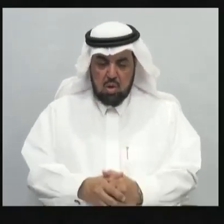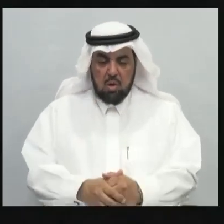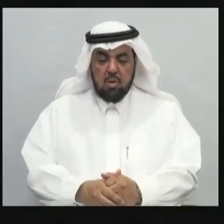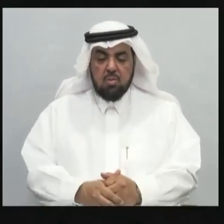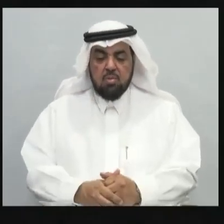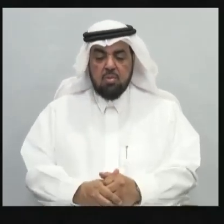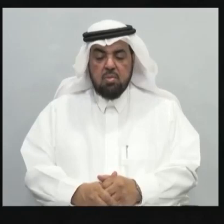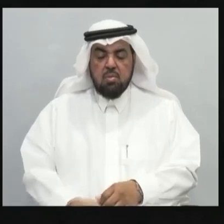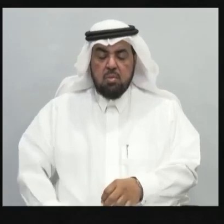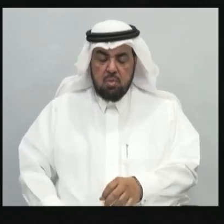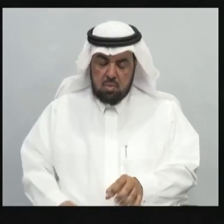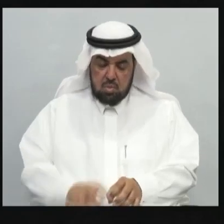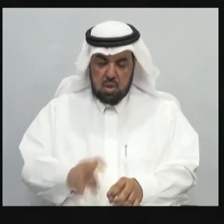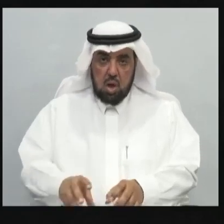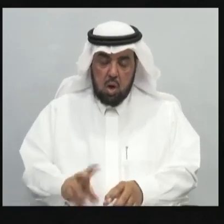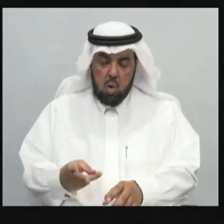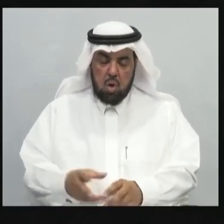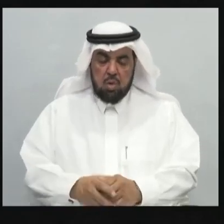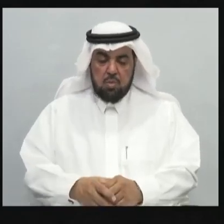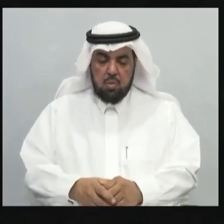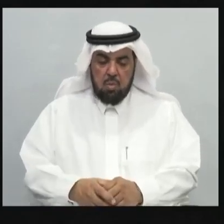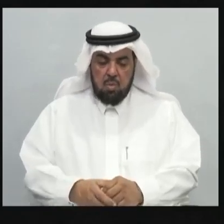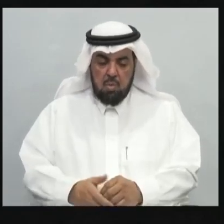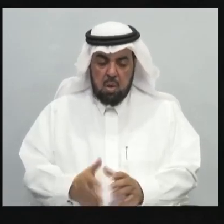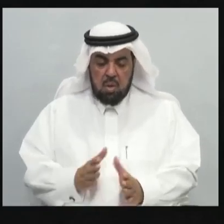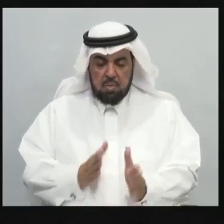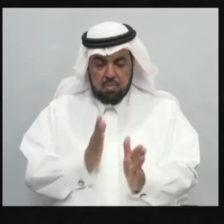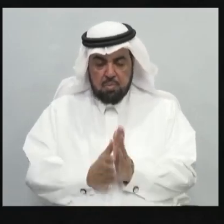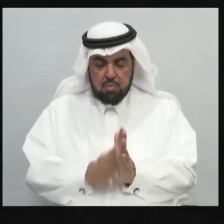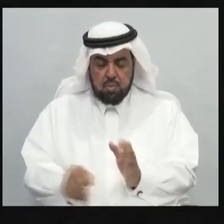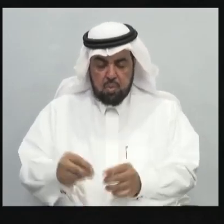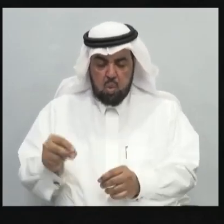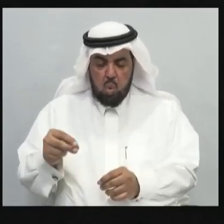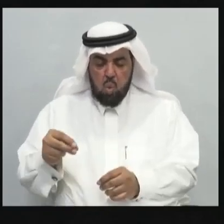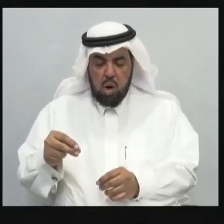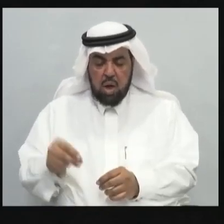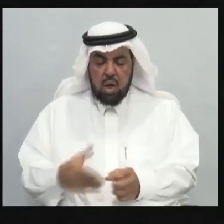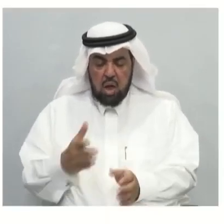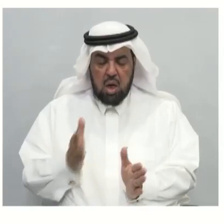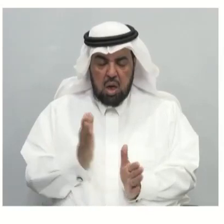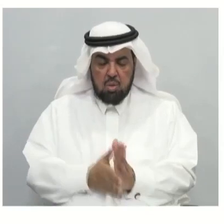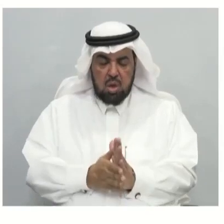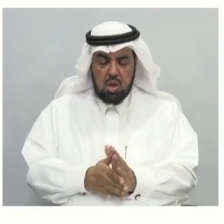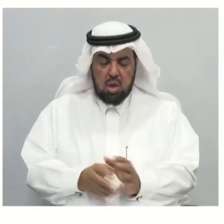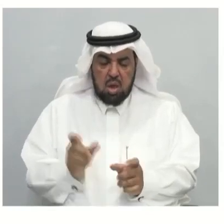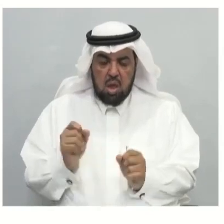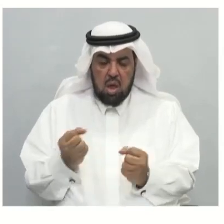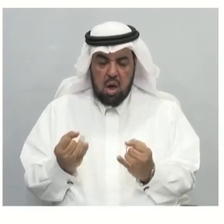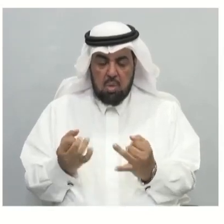اذا كنا في نقله نوعيه من المست ندات الورقيه الى المستندات